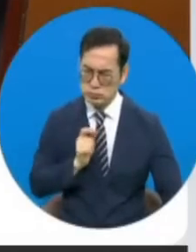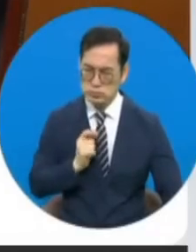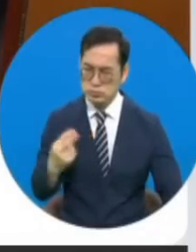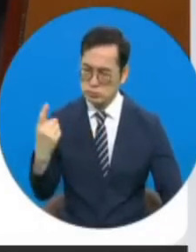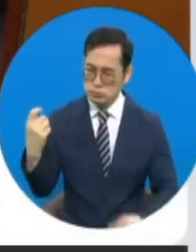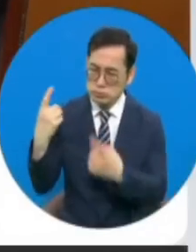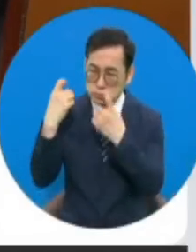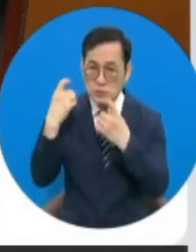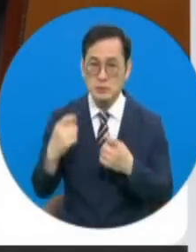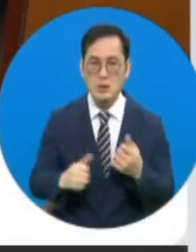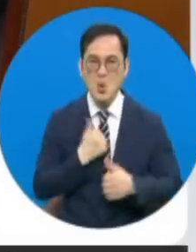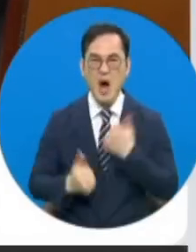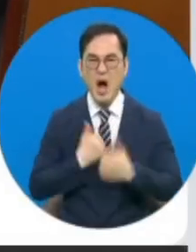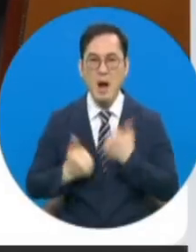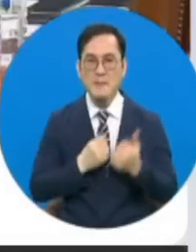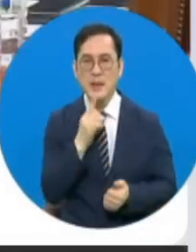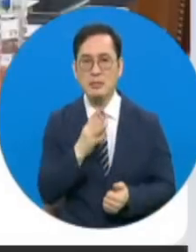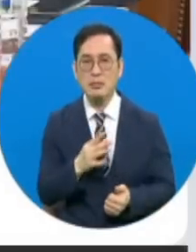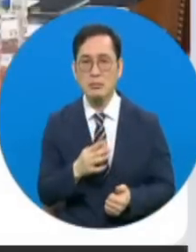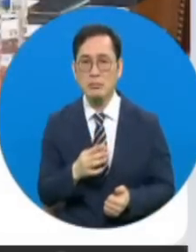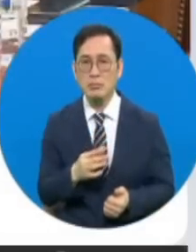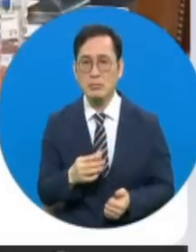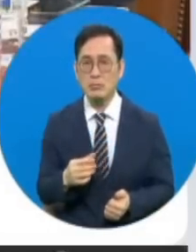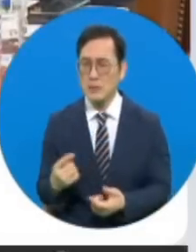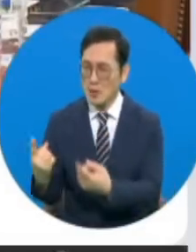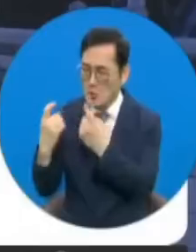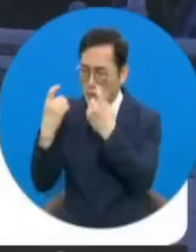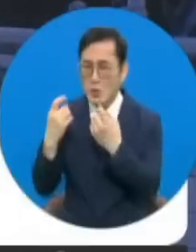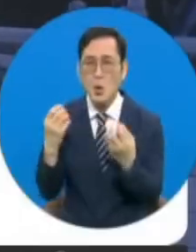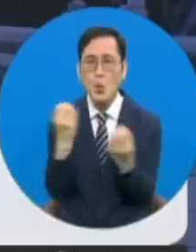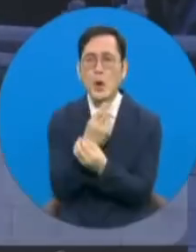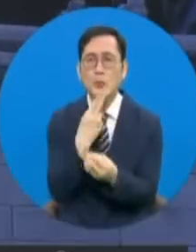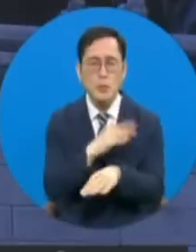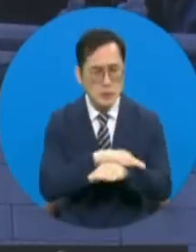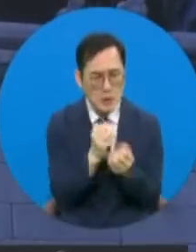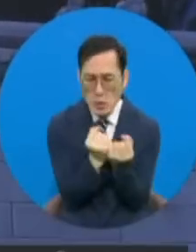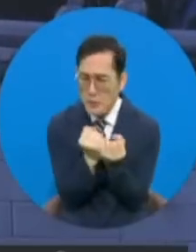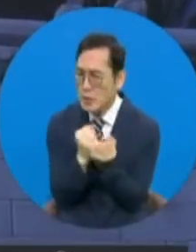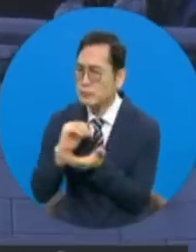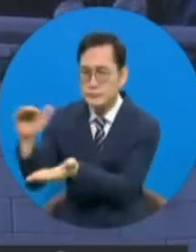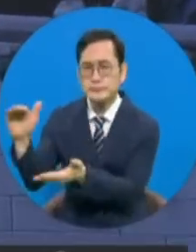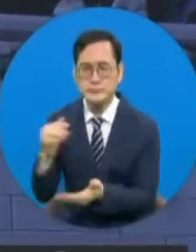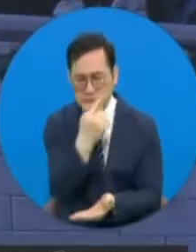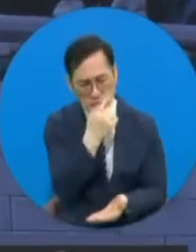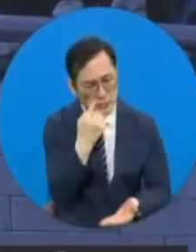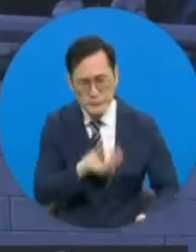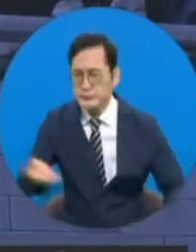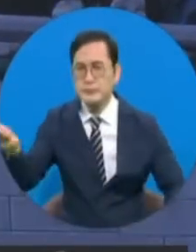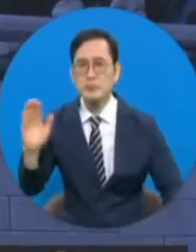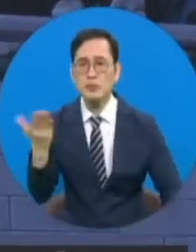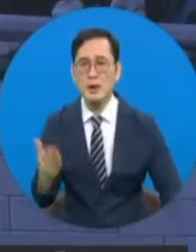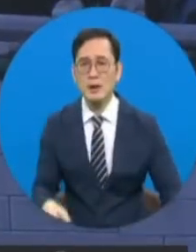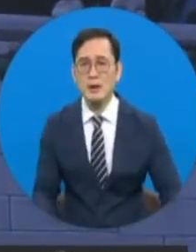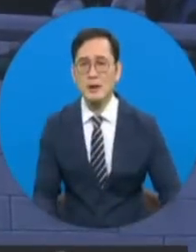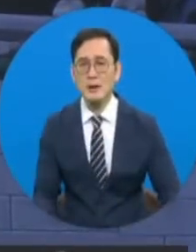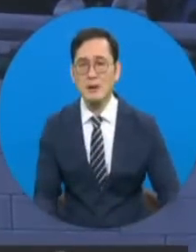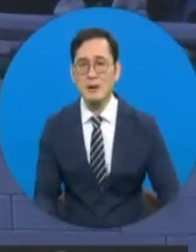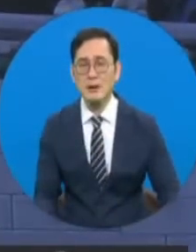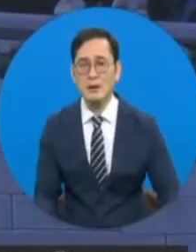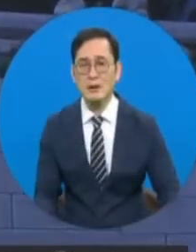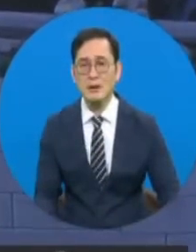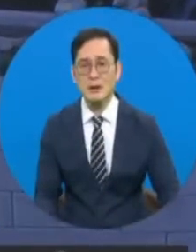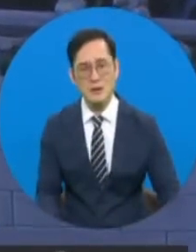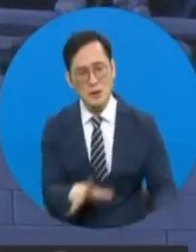굉장히 많은 비판이 있습니다 자금세탁 의혹과 관련해서 김남구 의원은 터무니없는 것이다라며 강하게 반박을